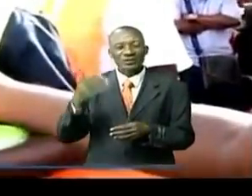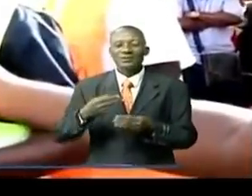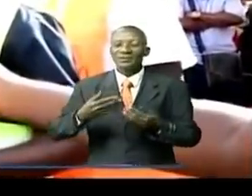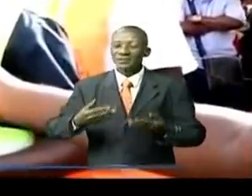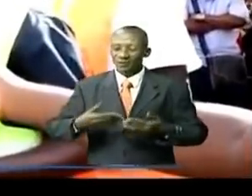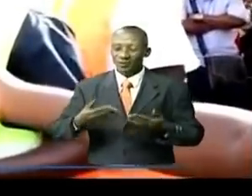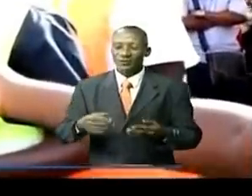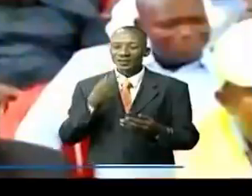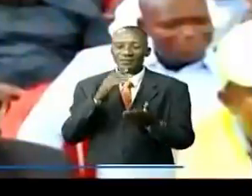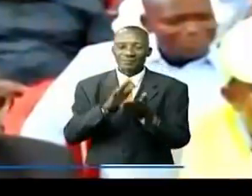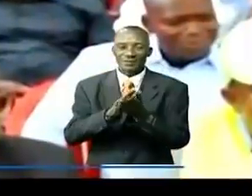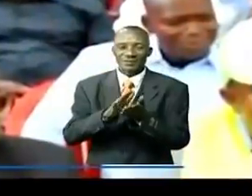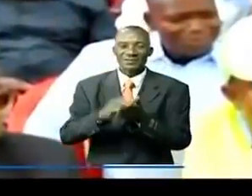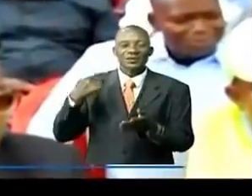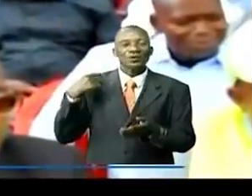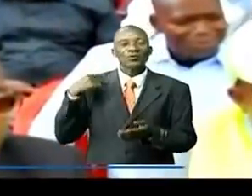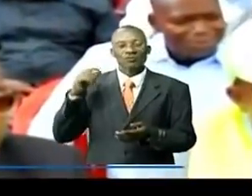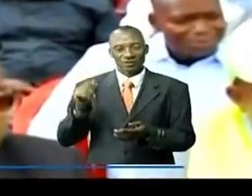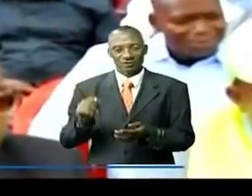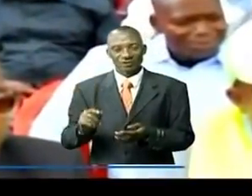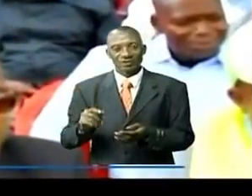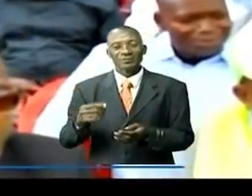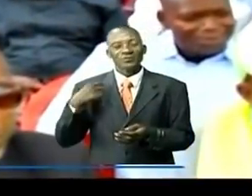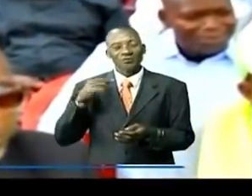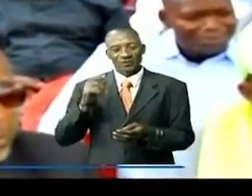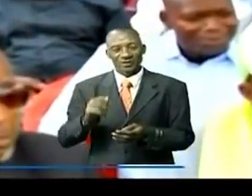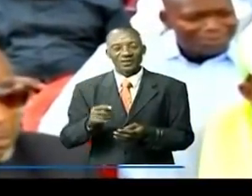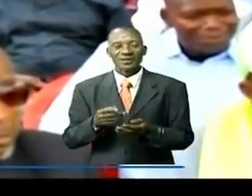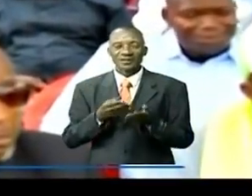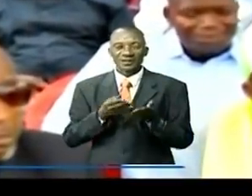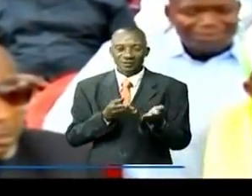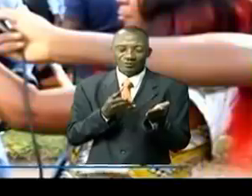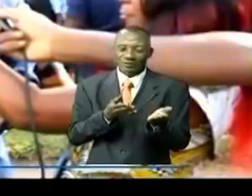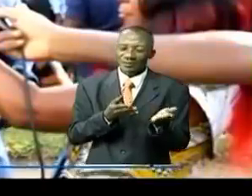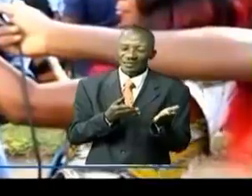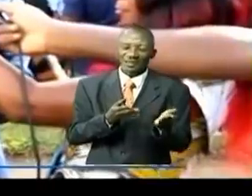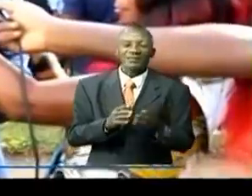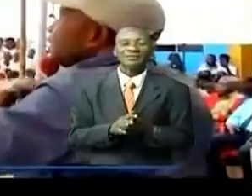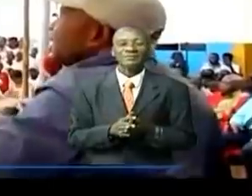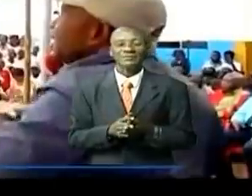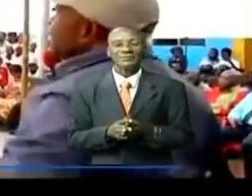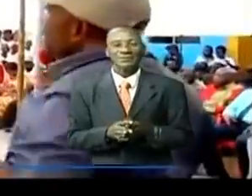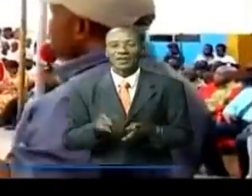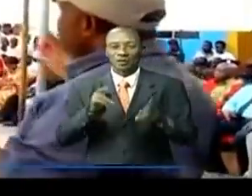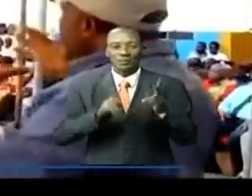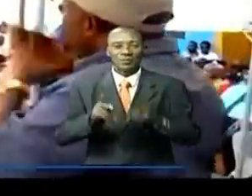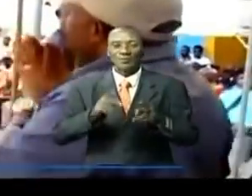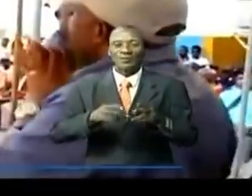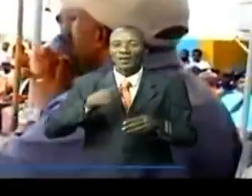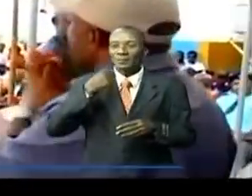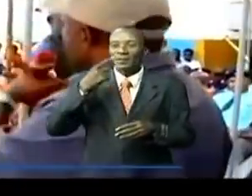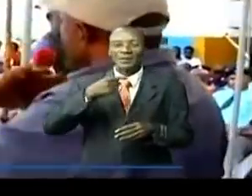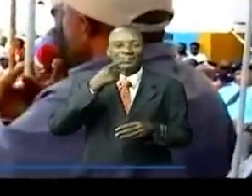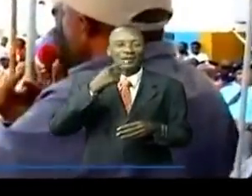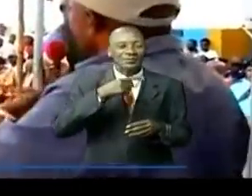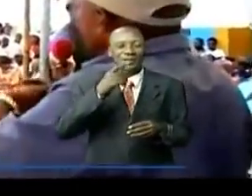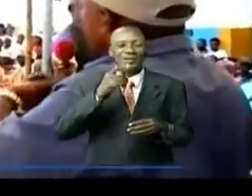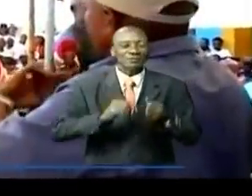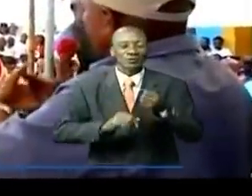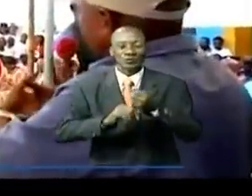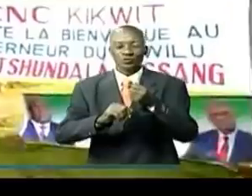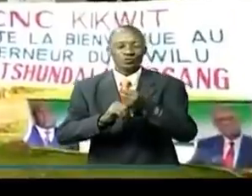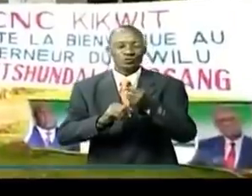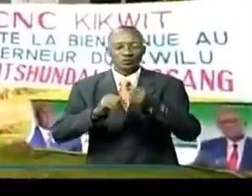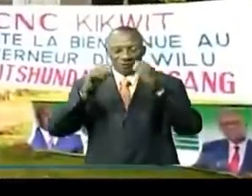du gouverneur Ichundala qui a comme slogan « L'histoire ne reconnaît que le nom du bâtisseur ». Willy Ichundala, devant ses administrés, depuis le début de